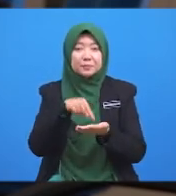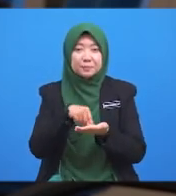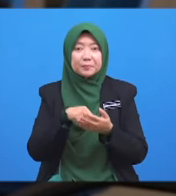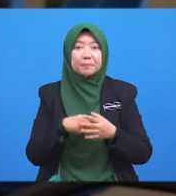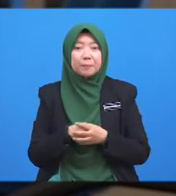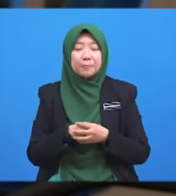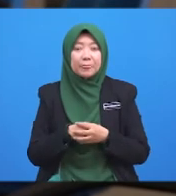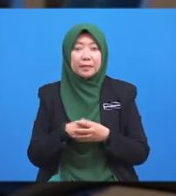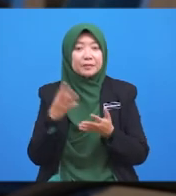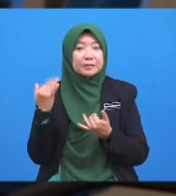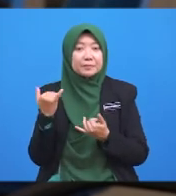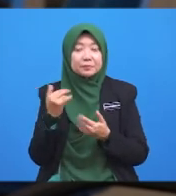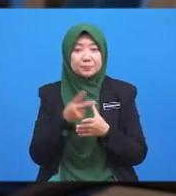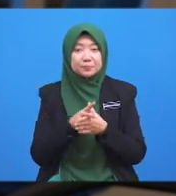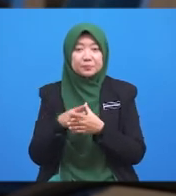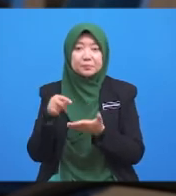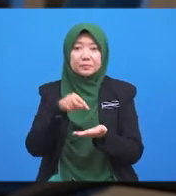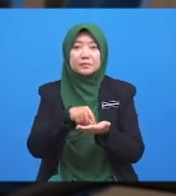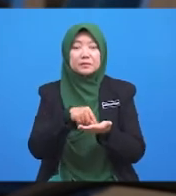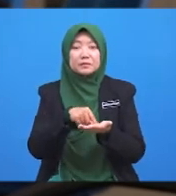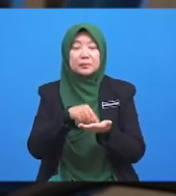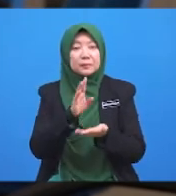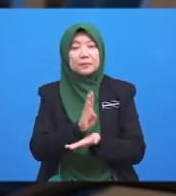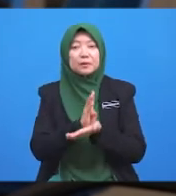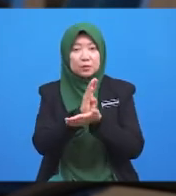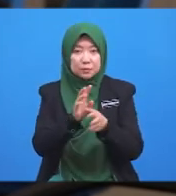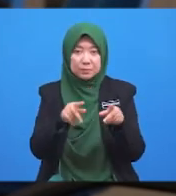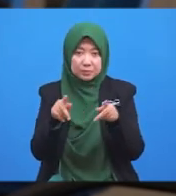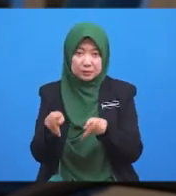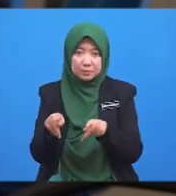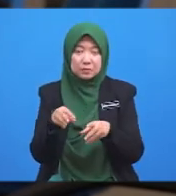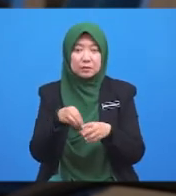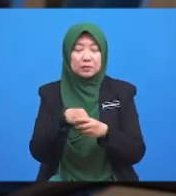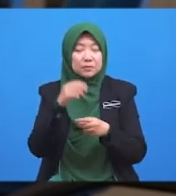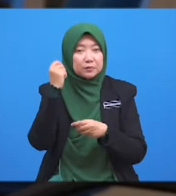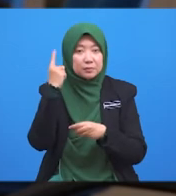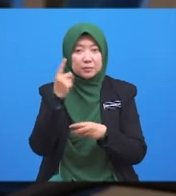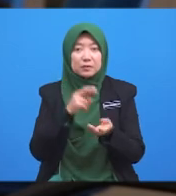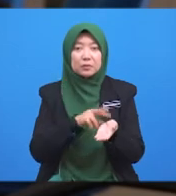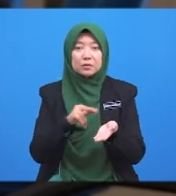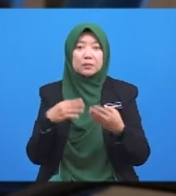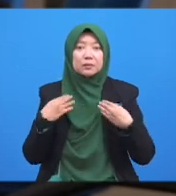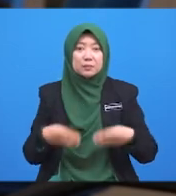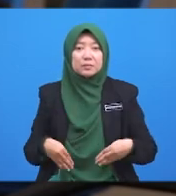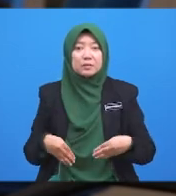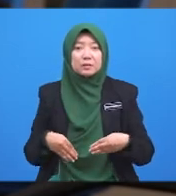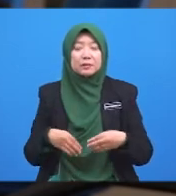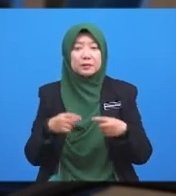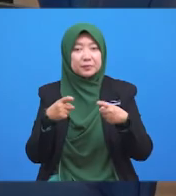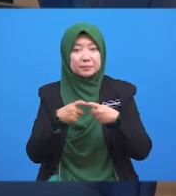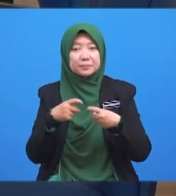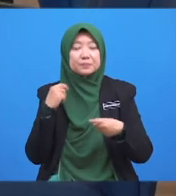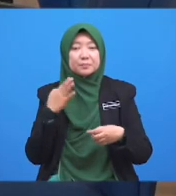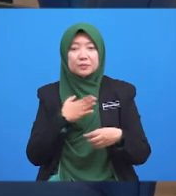ini. Semoga perkongsian ini dapat membantu pelajar dalam memahami rawatan badan